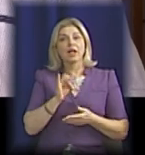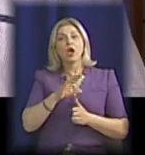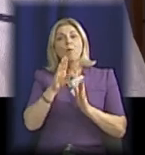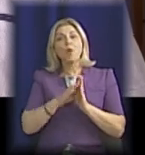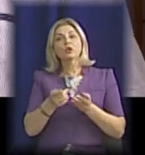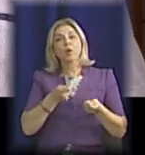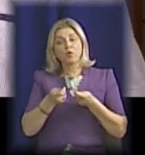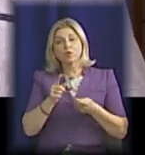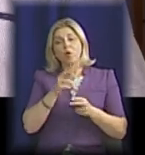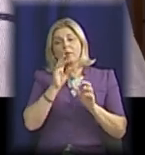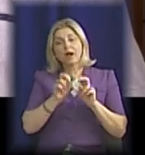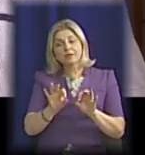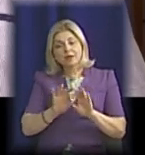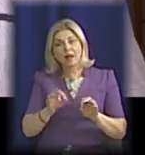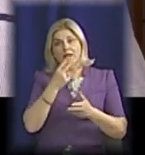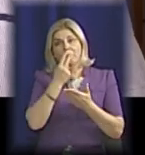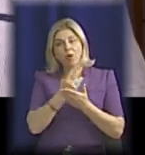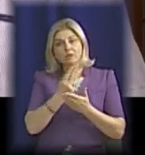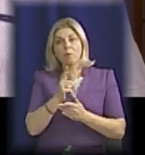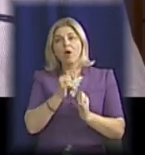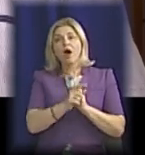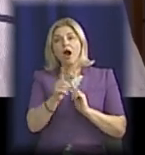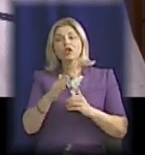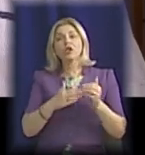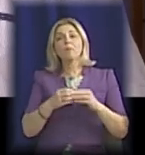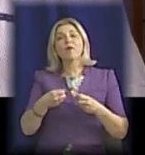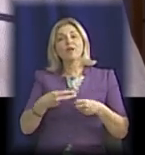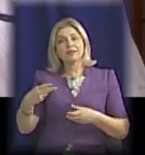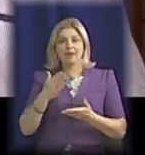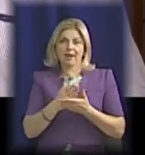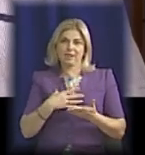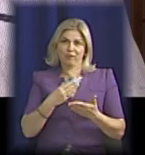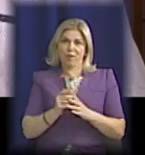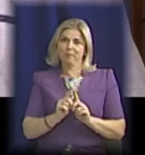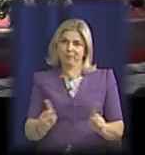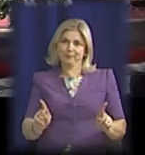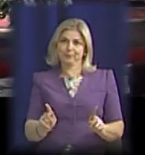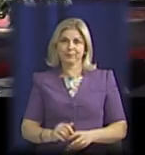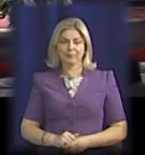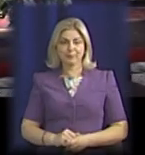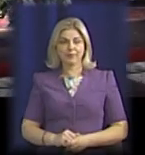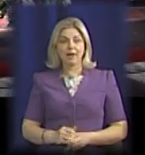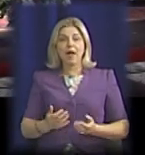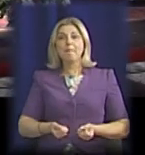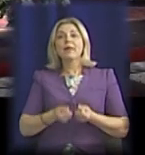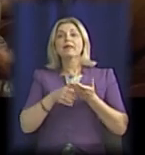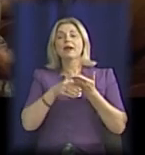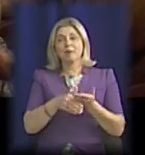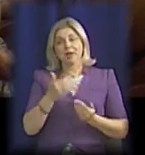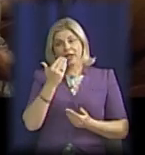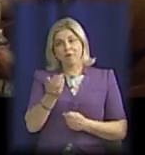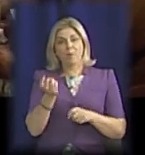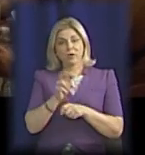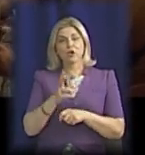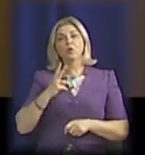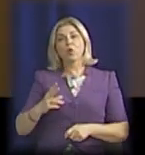щоб розказали, показали. Тому що у кожній професії є своя специфіка. Підтримати Петра Миколайовича прийшла його